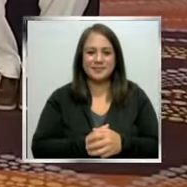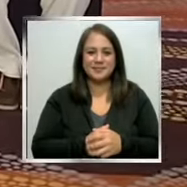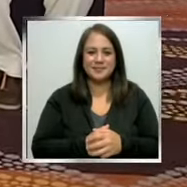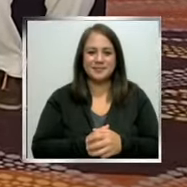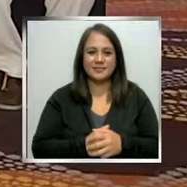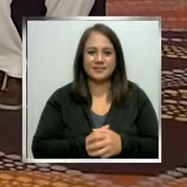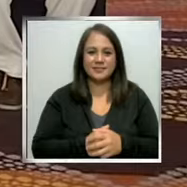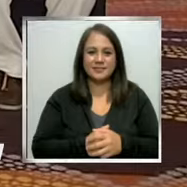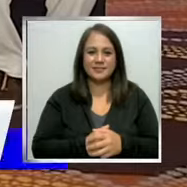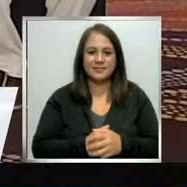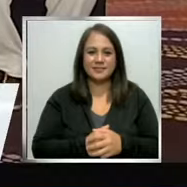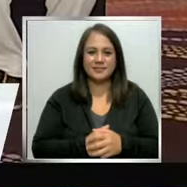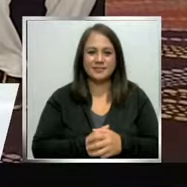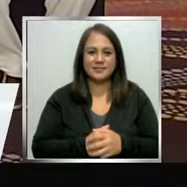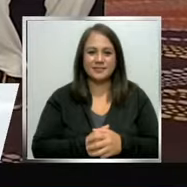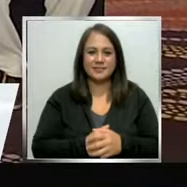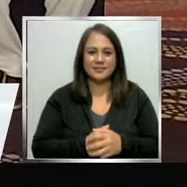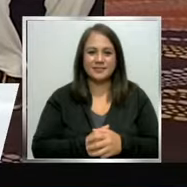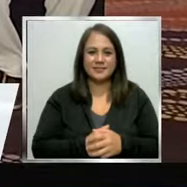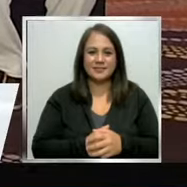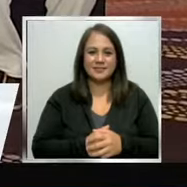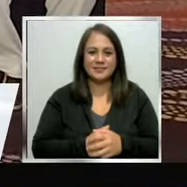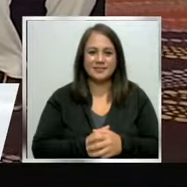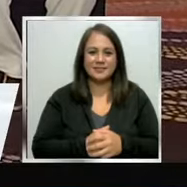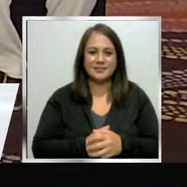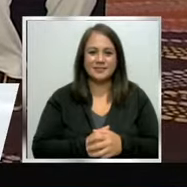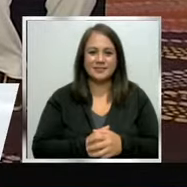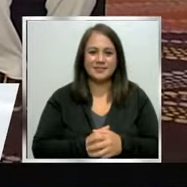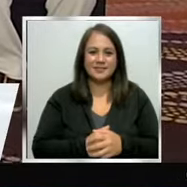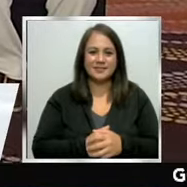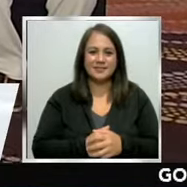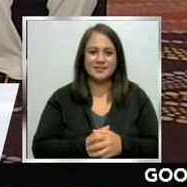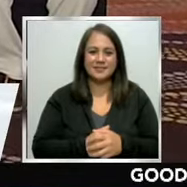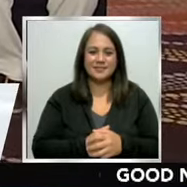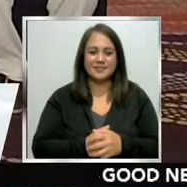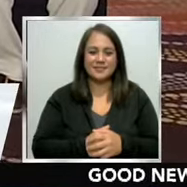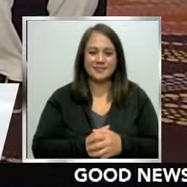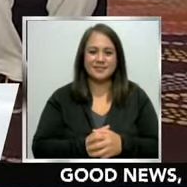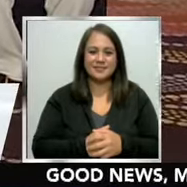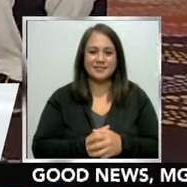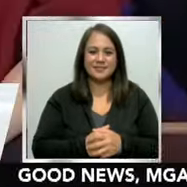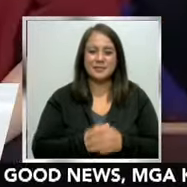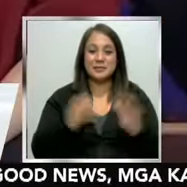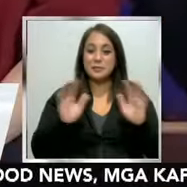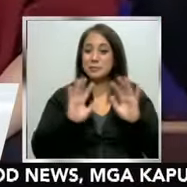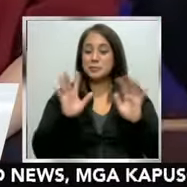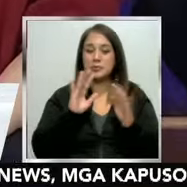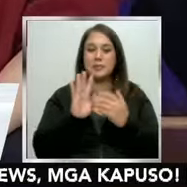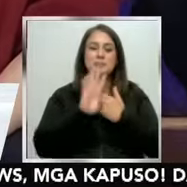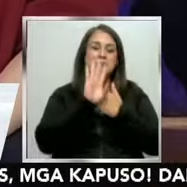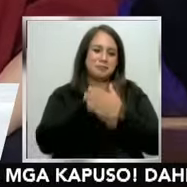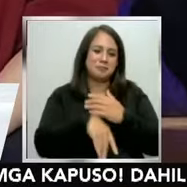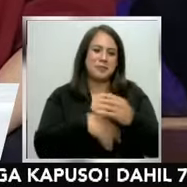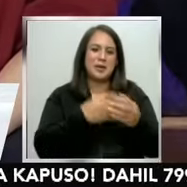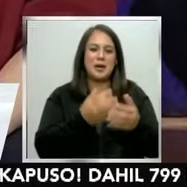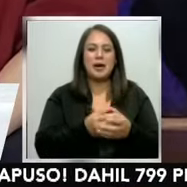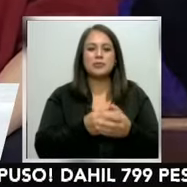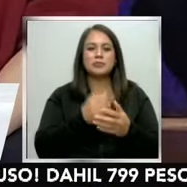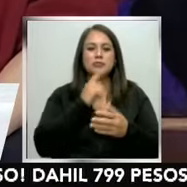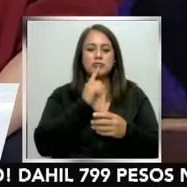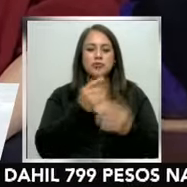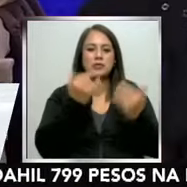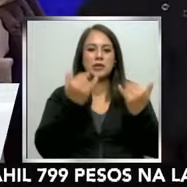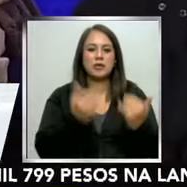Fanyor? Treasure! Hello, we are Treasure! Nagbabalik sa Pilipinas ang itinuturing sa isa sa